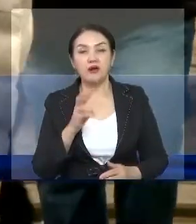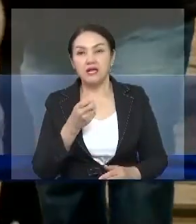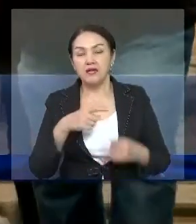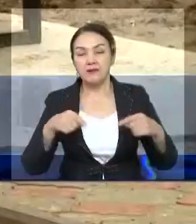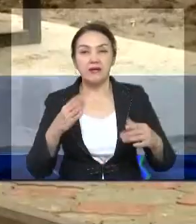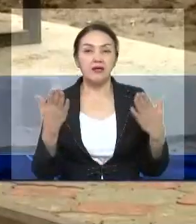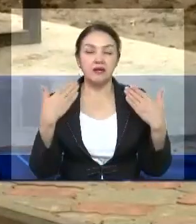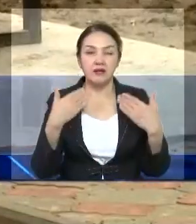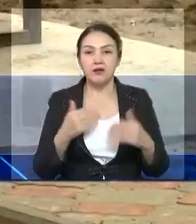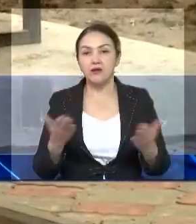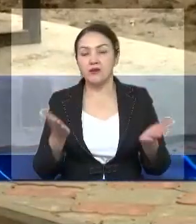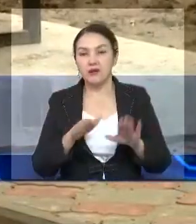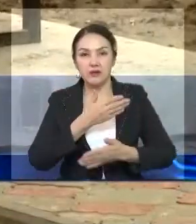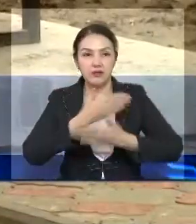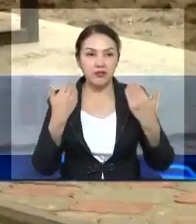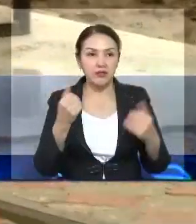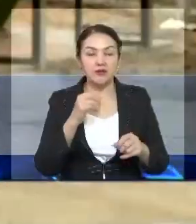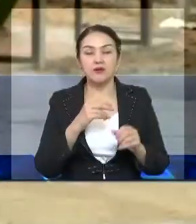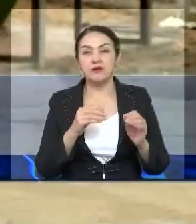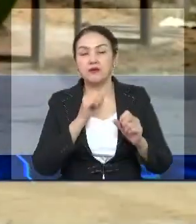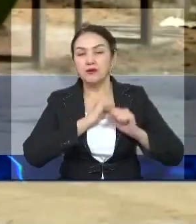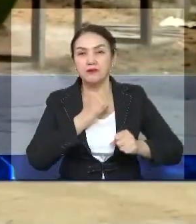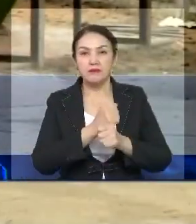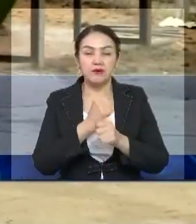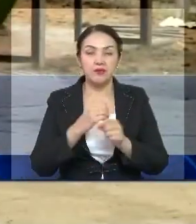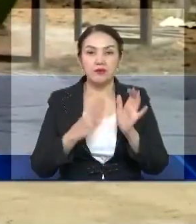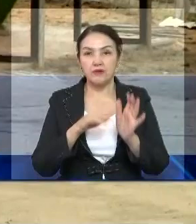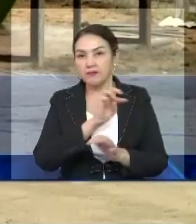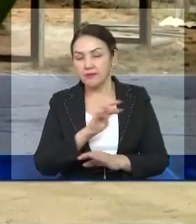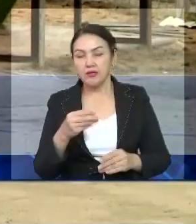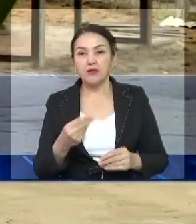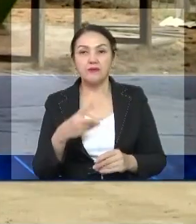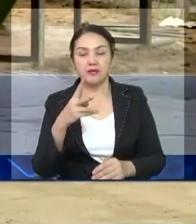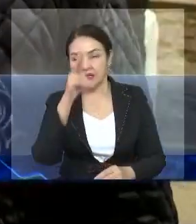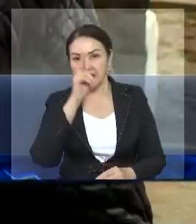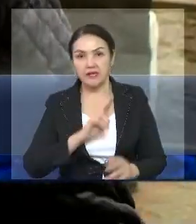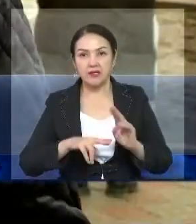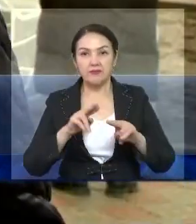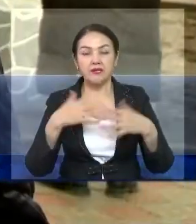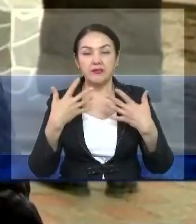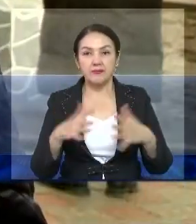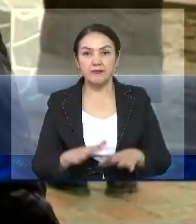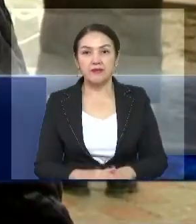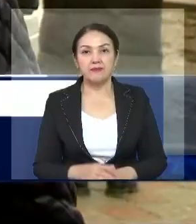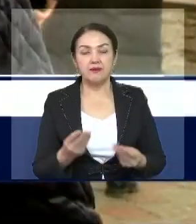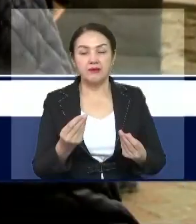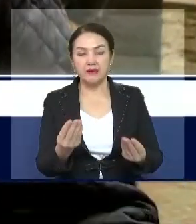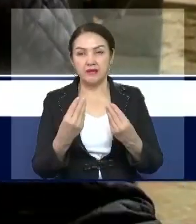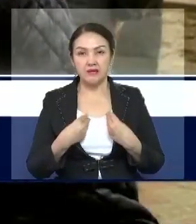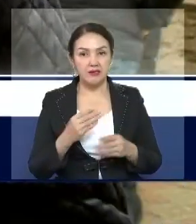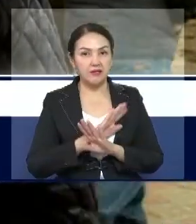басқа демалатын орын жоқ. Жұмыстарға 9 миллион теңге жұмсалған, құрылысы 2 айда бітті. Бюджеттен алғанымыз жоқ